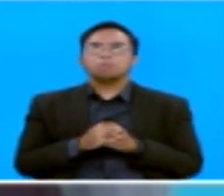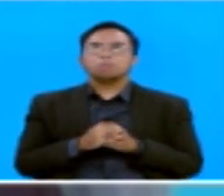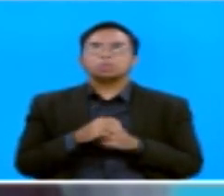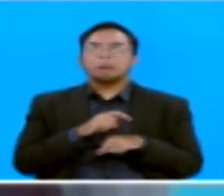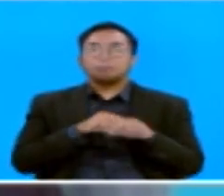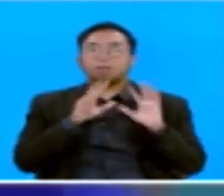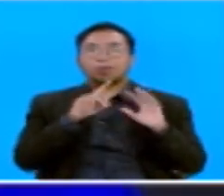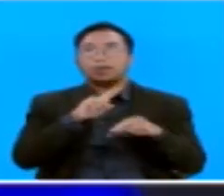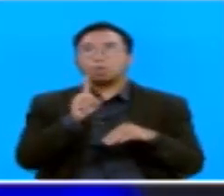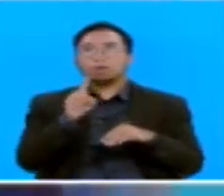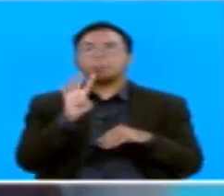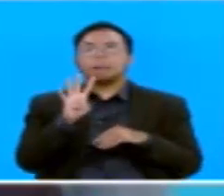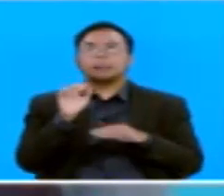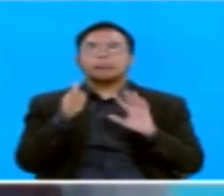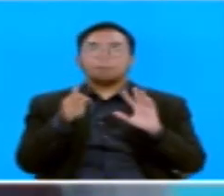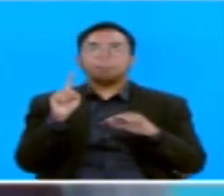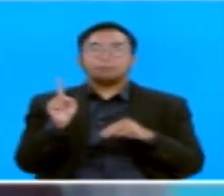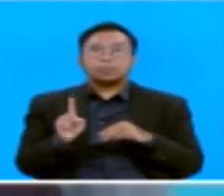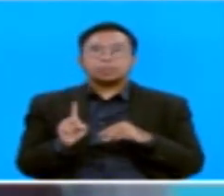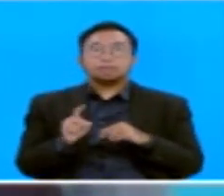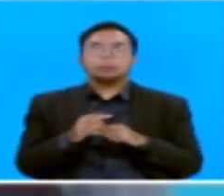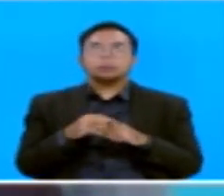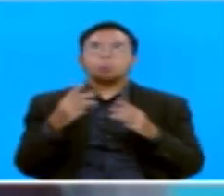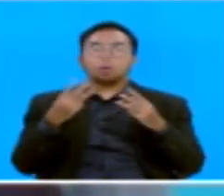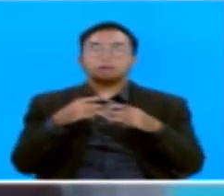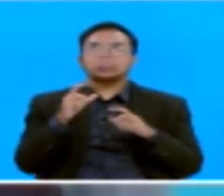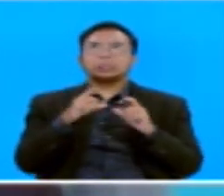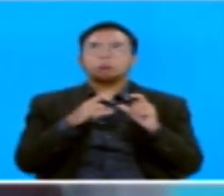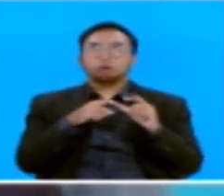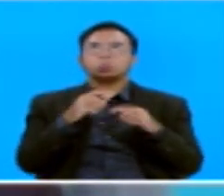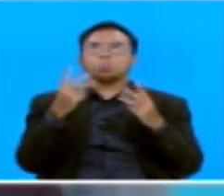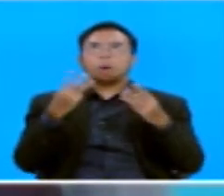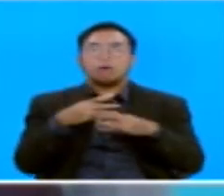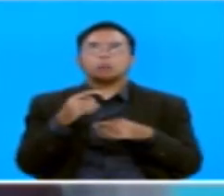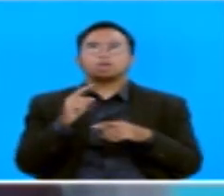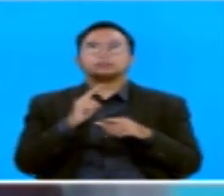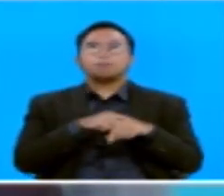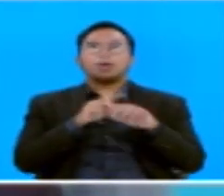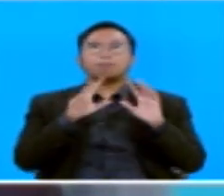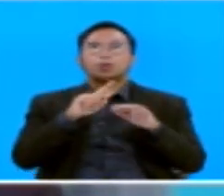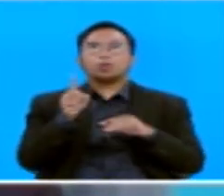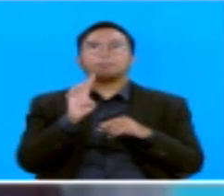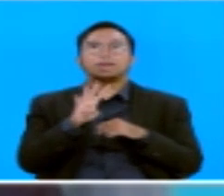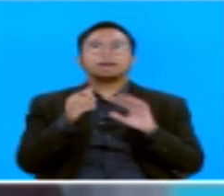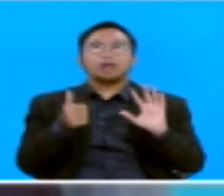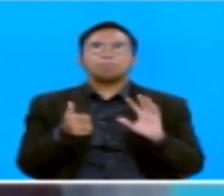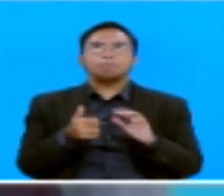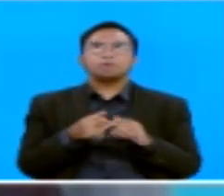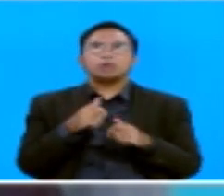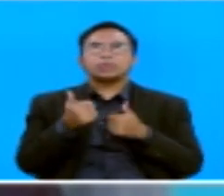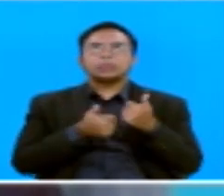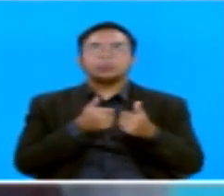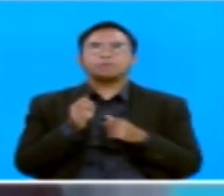46 menit. Itu WA terakhir dilihat jam segitu. Di hari Jumat,